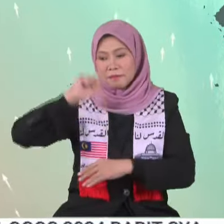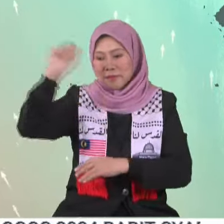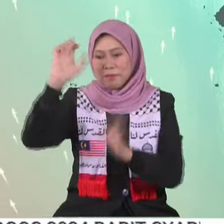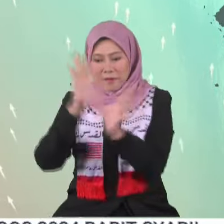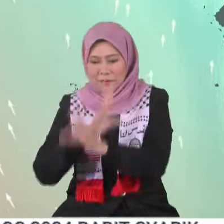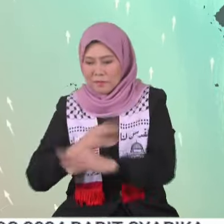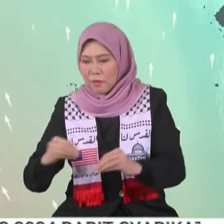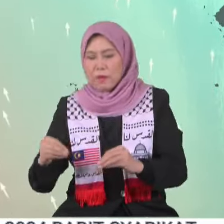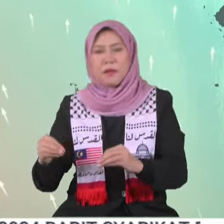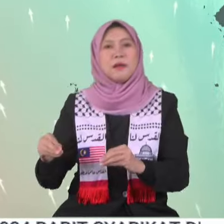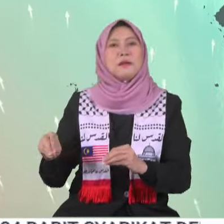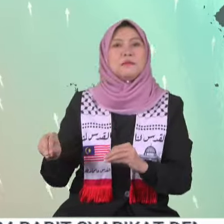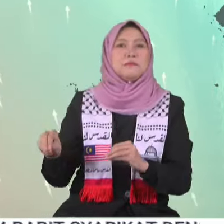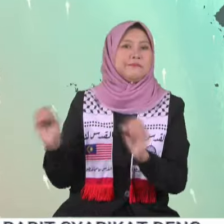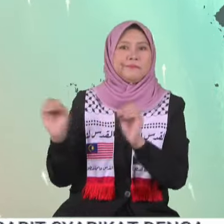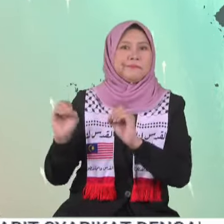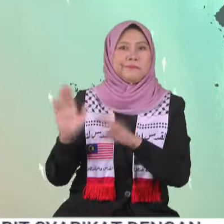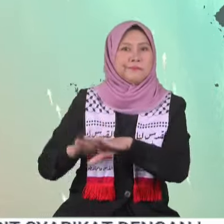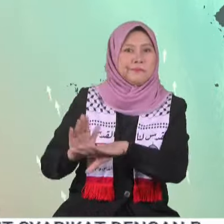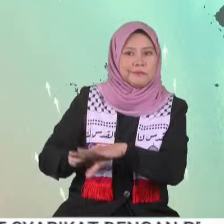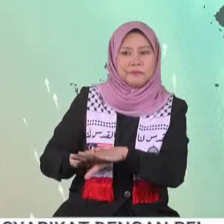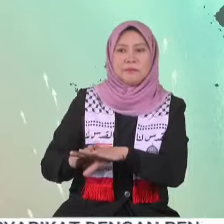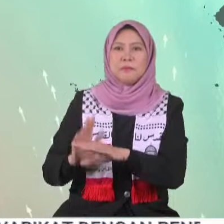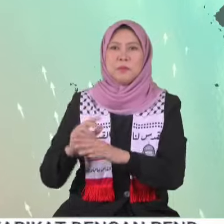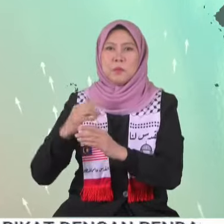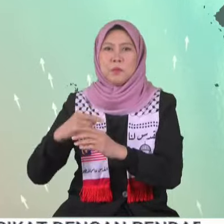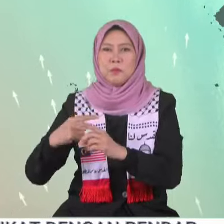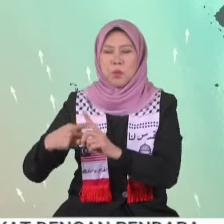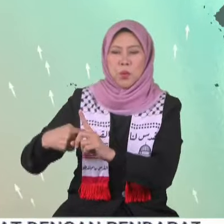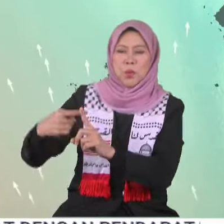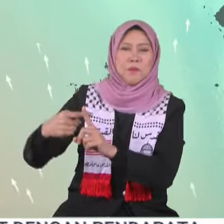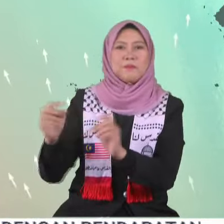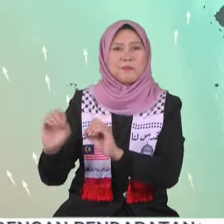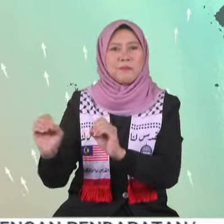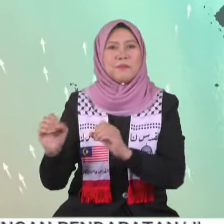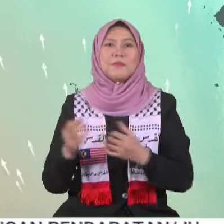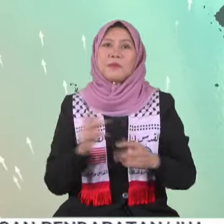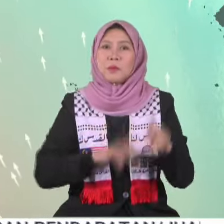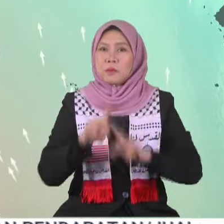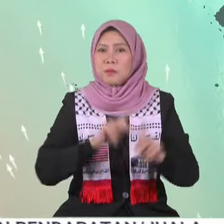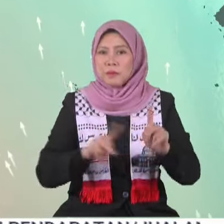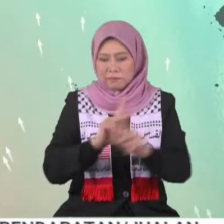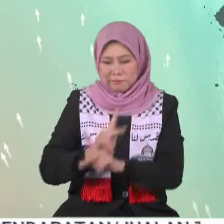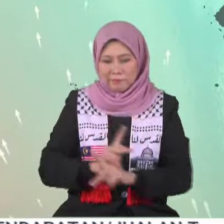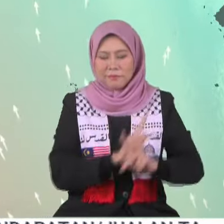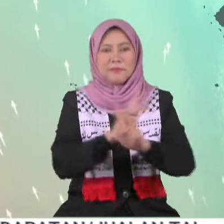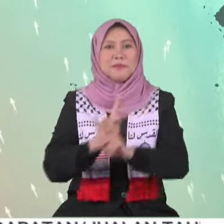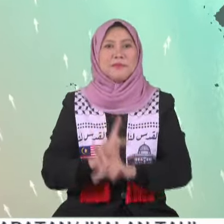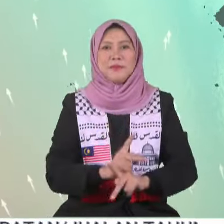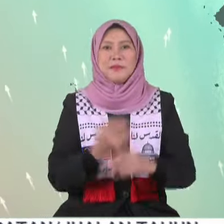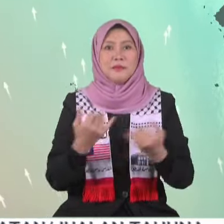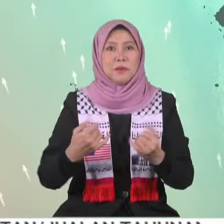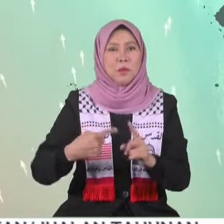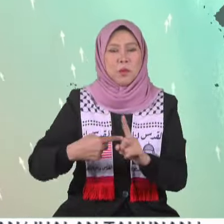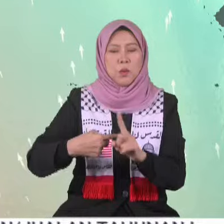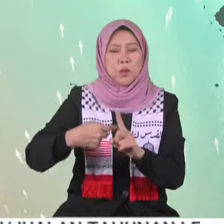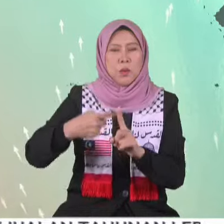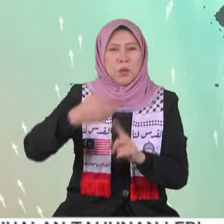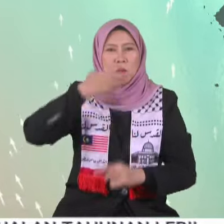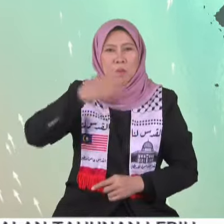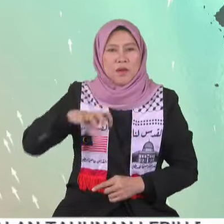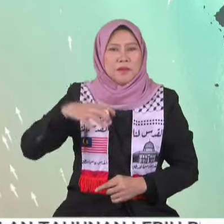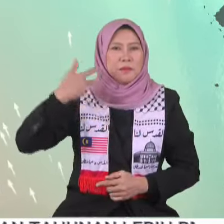kawasan yang mencapai tahap status amaran status cuaca panas. Orang awam diminta untuk sentiasa berhati-hati dengan peningkatan suhu harian yang